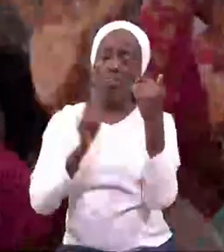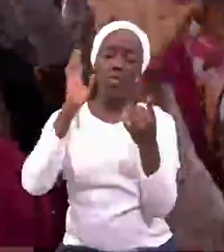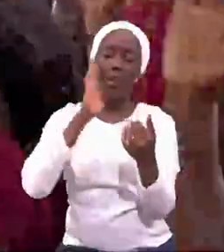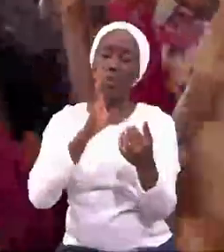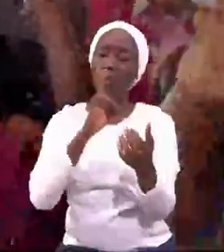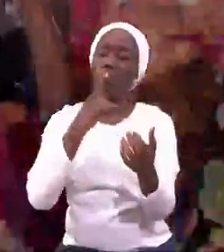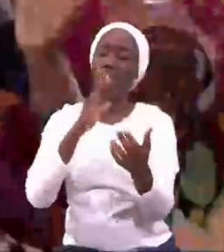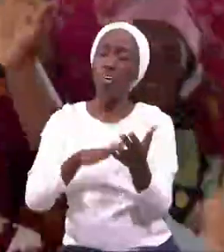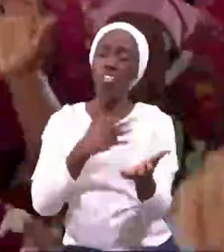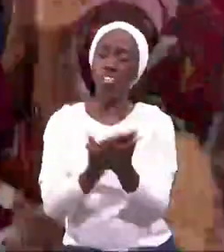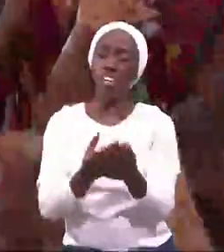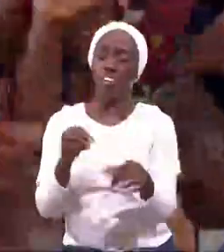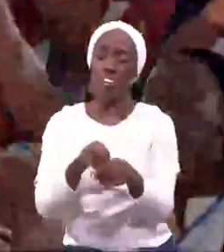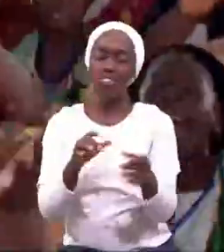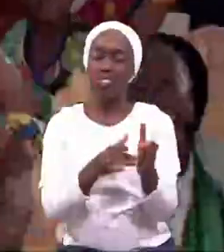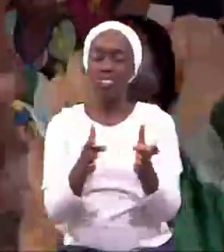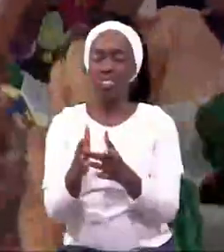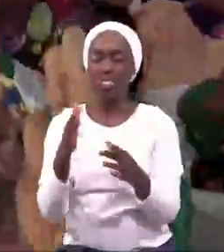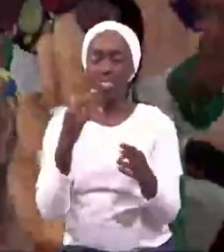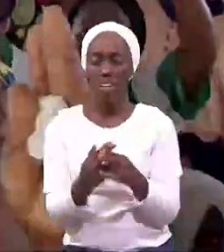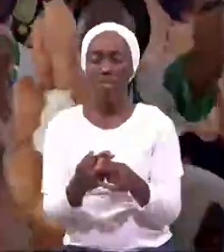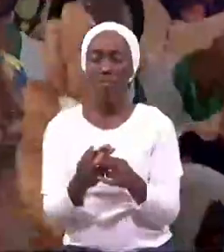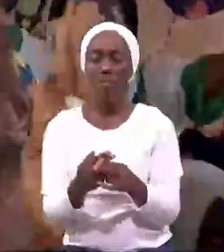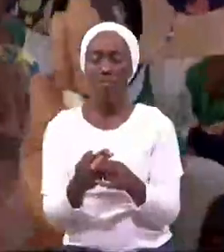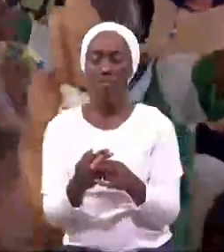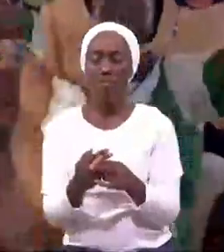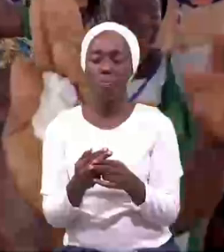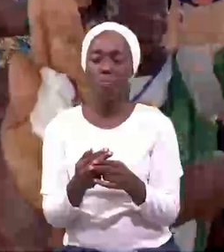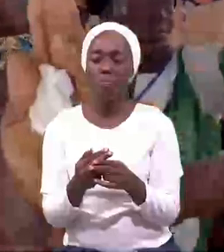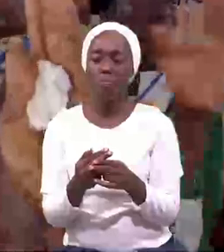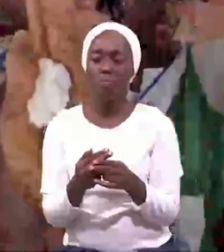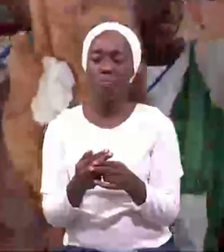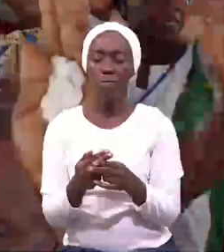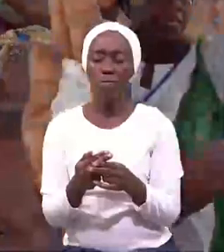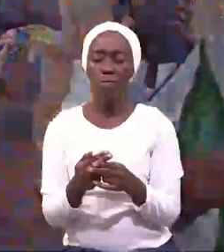Et partout dans ce pays, vous serez des témoins au nom de Jésus.